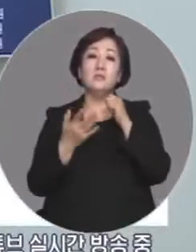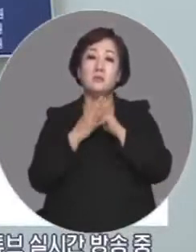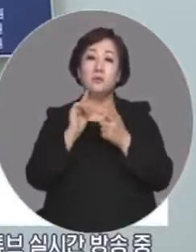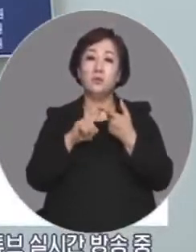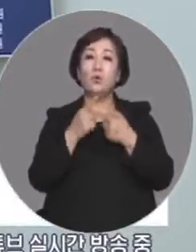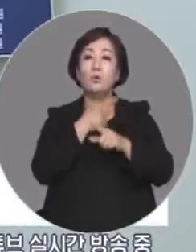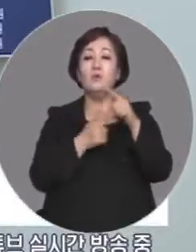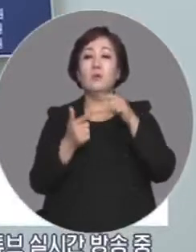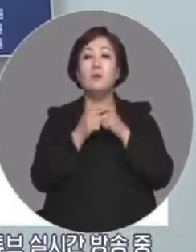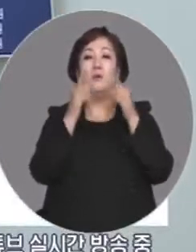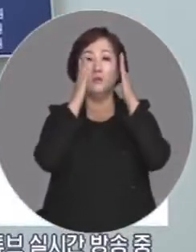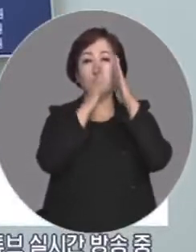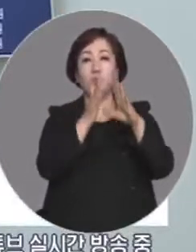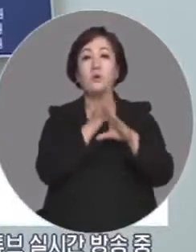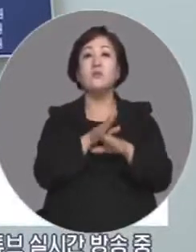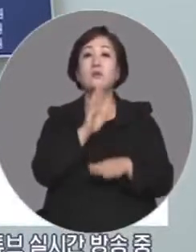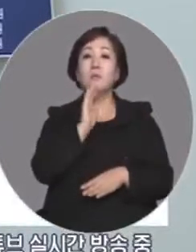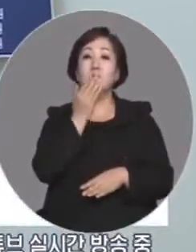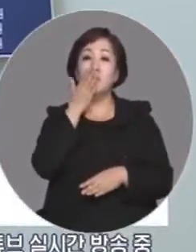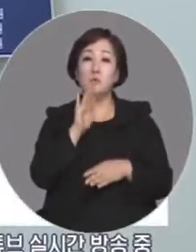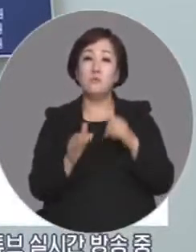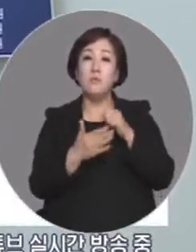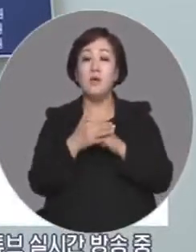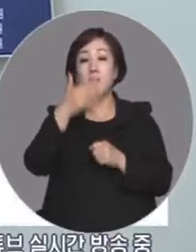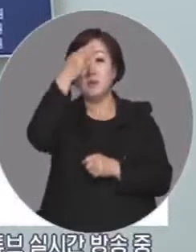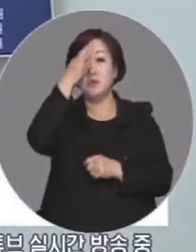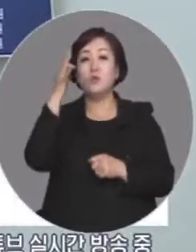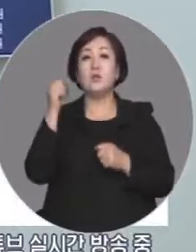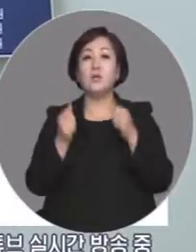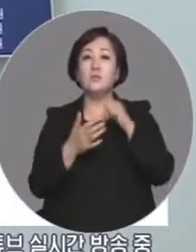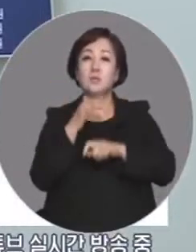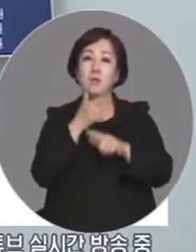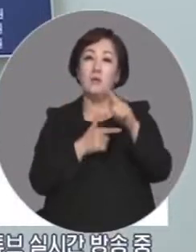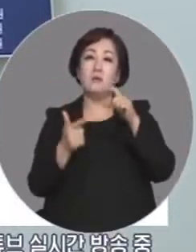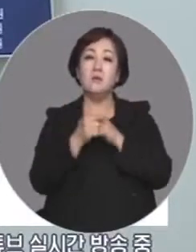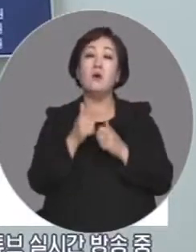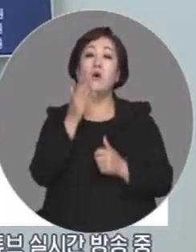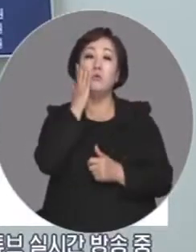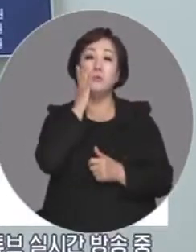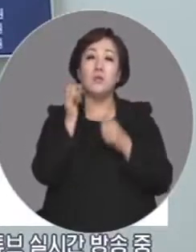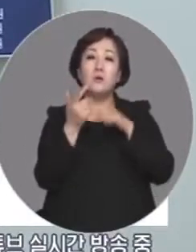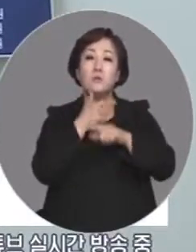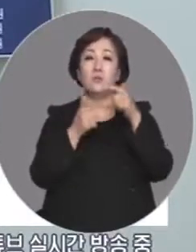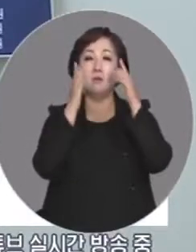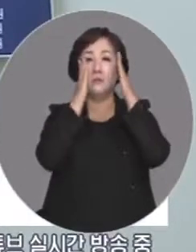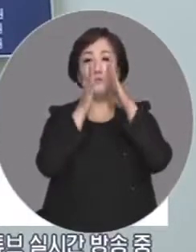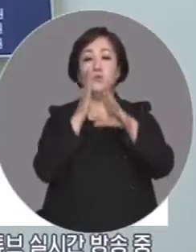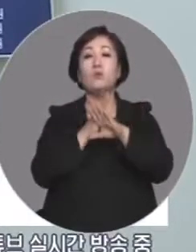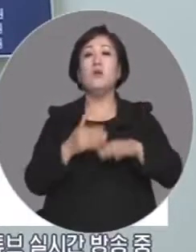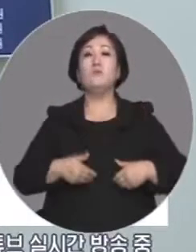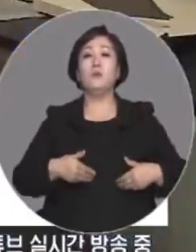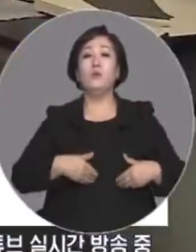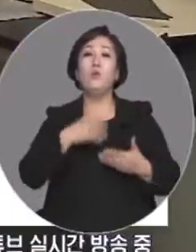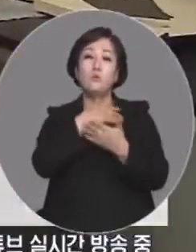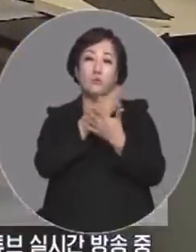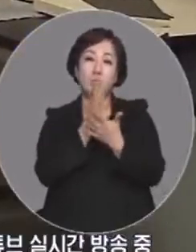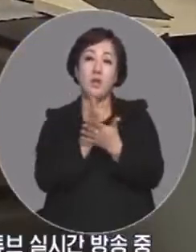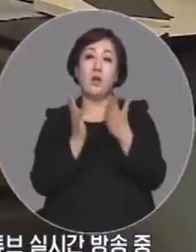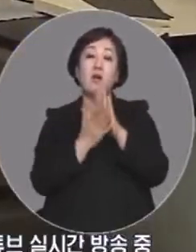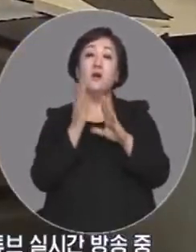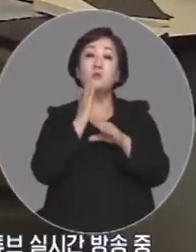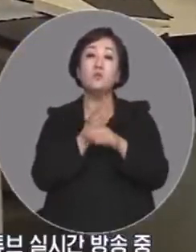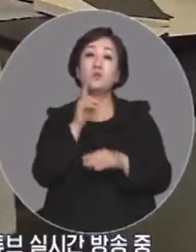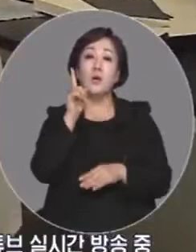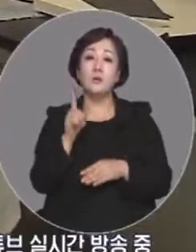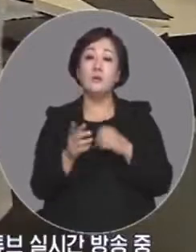것은 맞습니다. 이 그린 수소 제조 기술이 우리가 조금 더 울산이 신경을 쓰고 나가야 될 분야입니다.